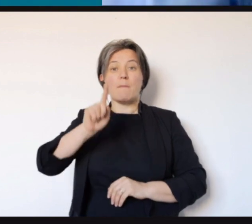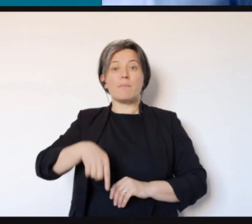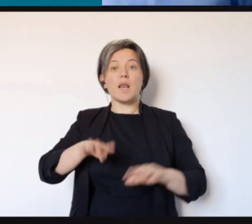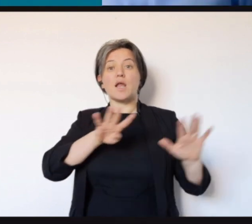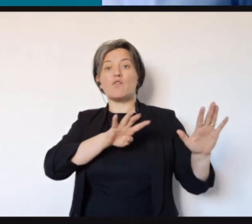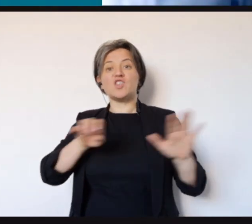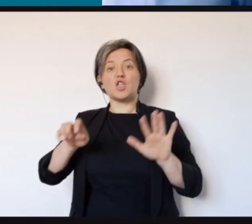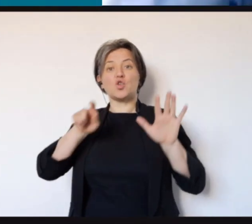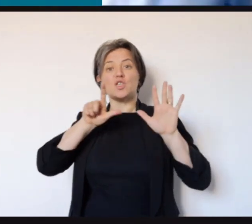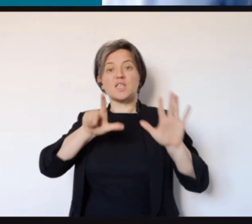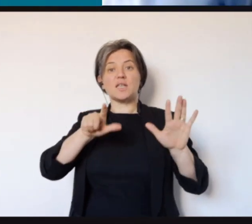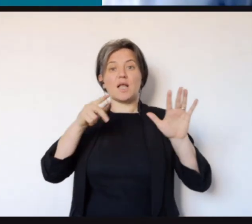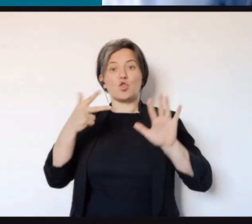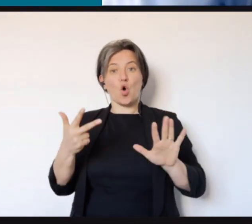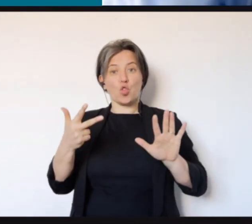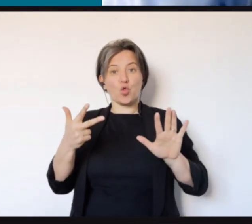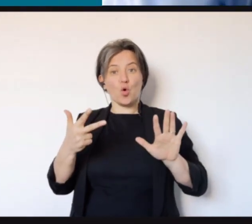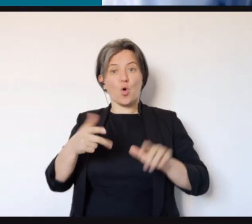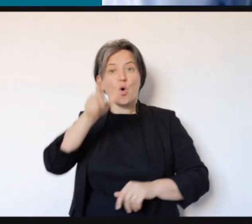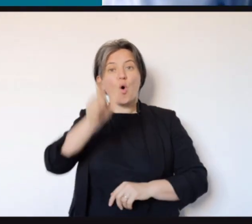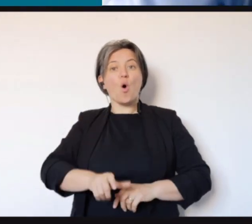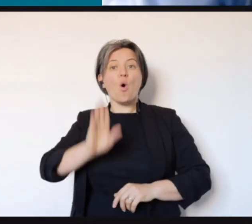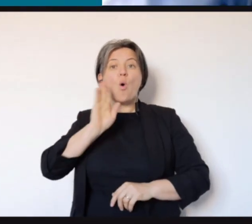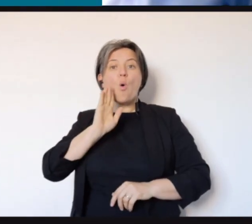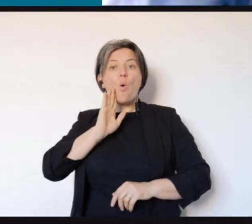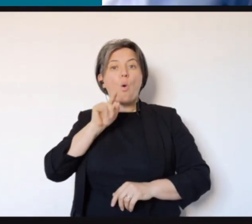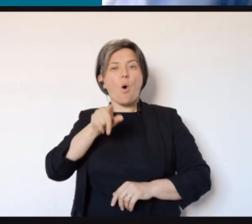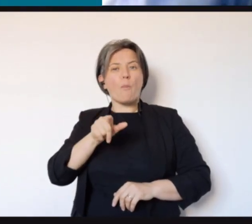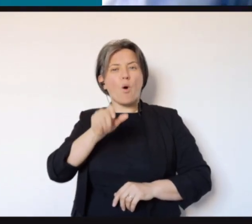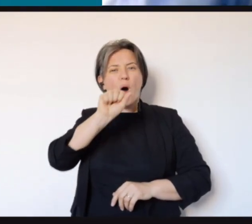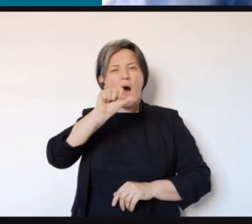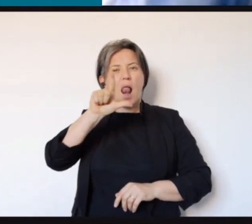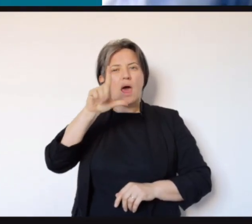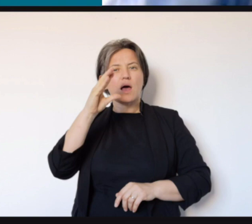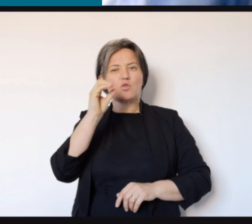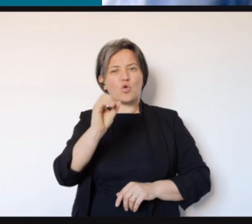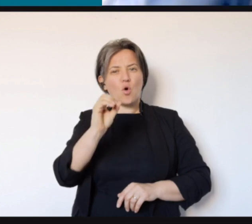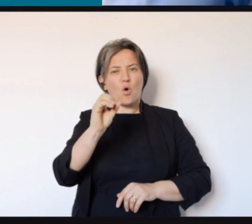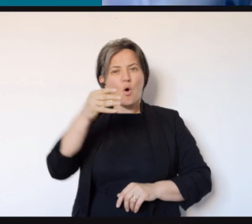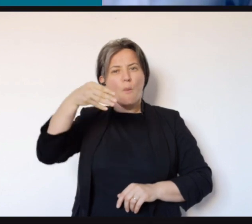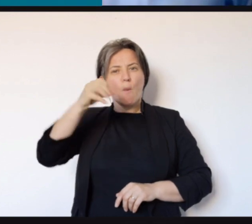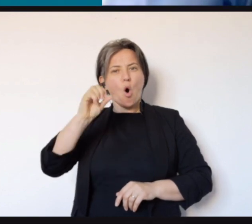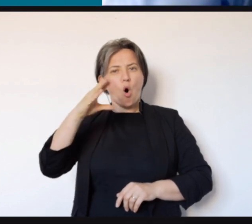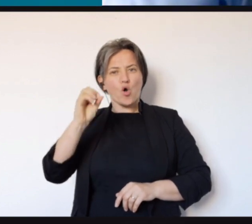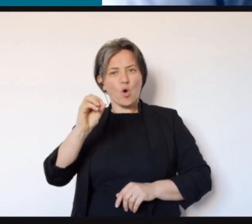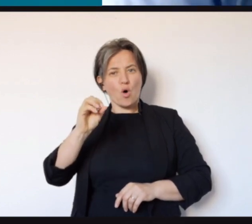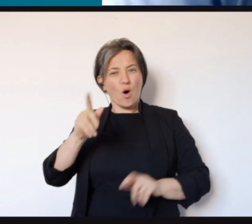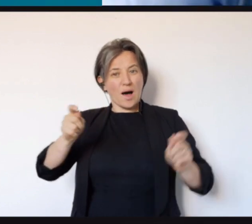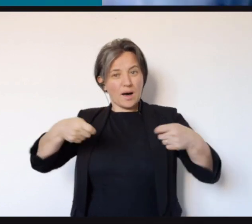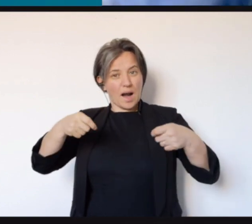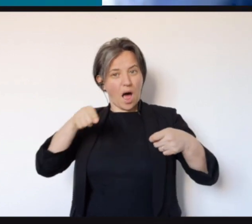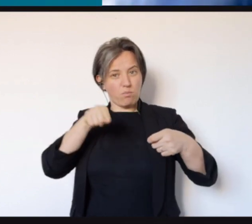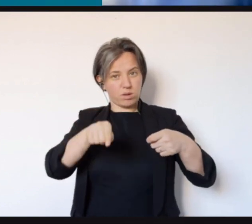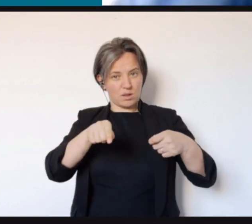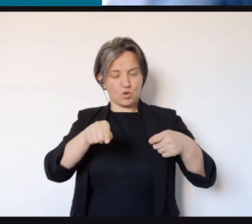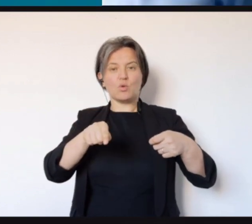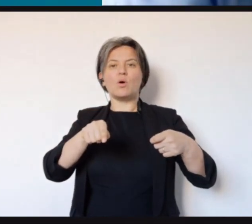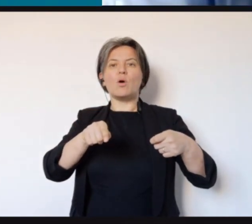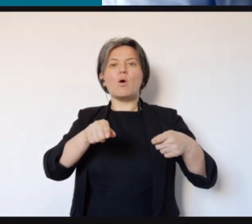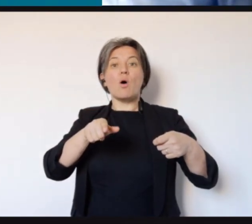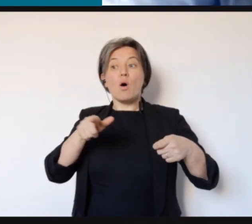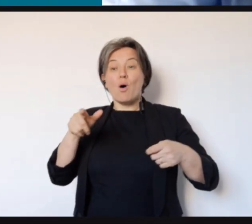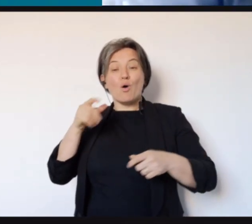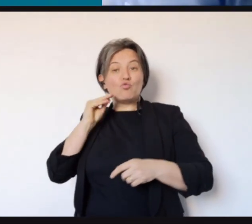Uno nel 1978, il rapimento di Aldo Moro. Le persone un po' più grandi di